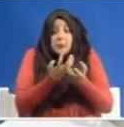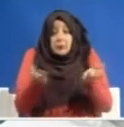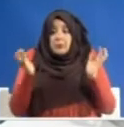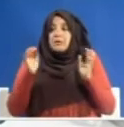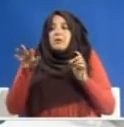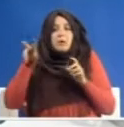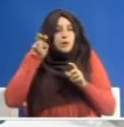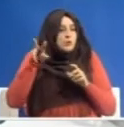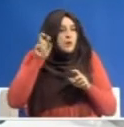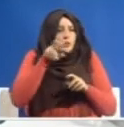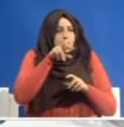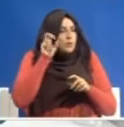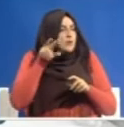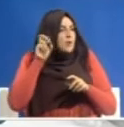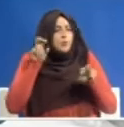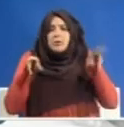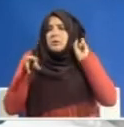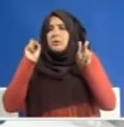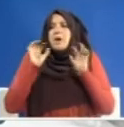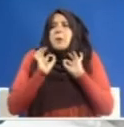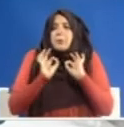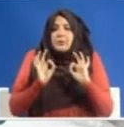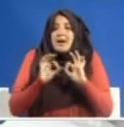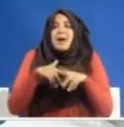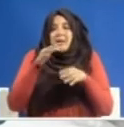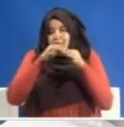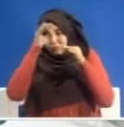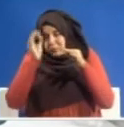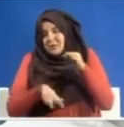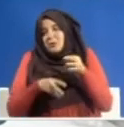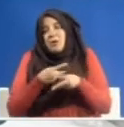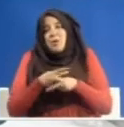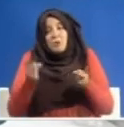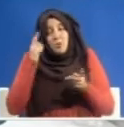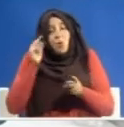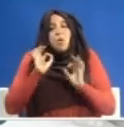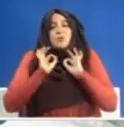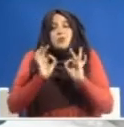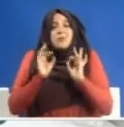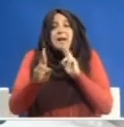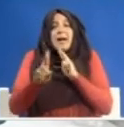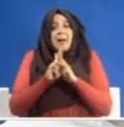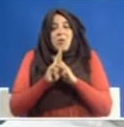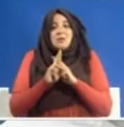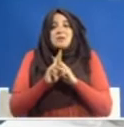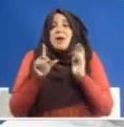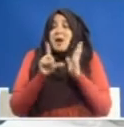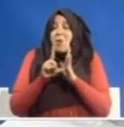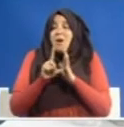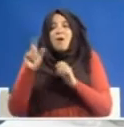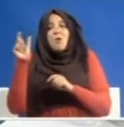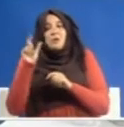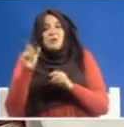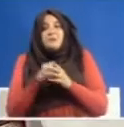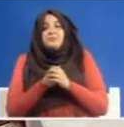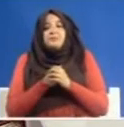صوابا، الرأي الذي يوافق الشريعة من جهة والرأي الذي يوافق القانون. بل حتى عند وجود